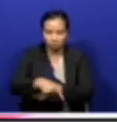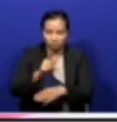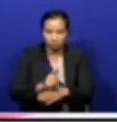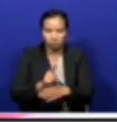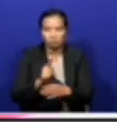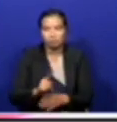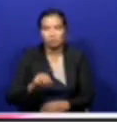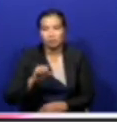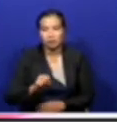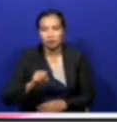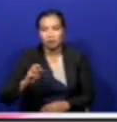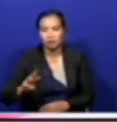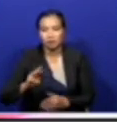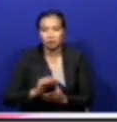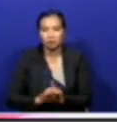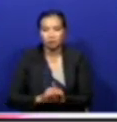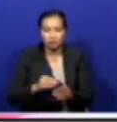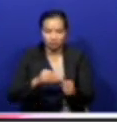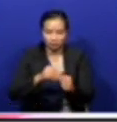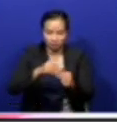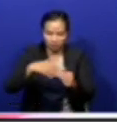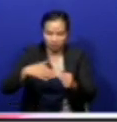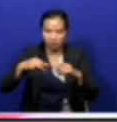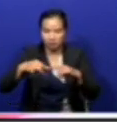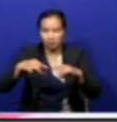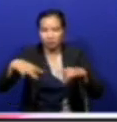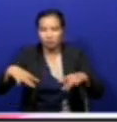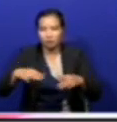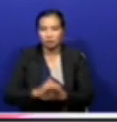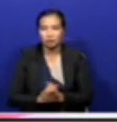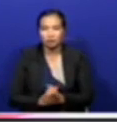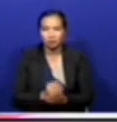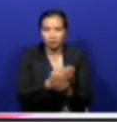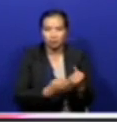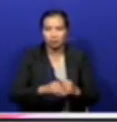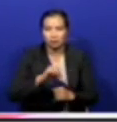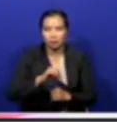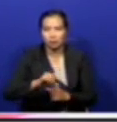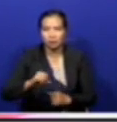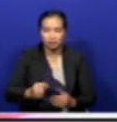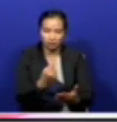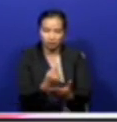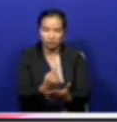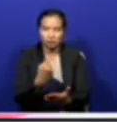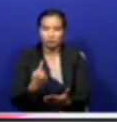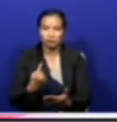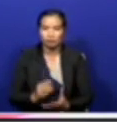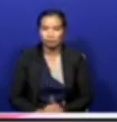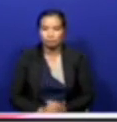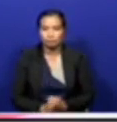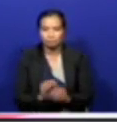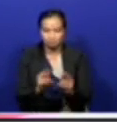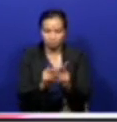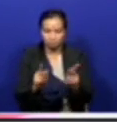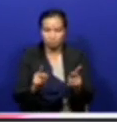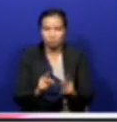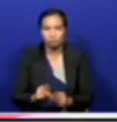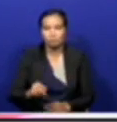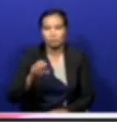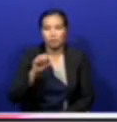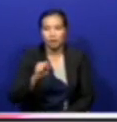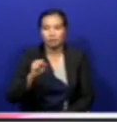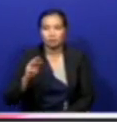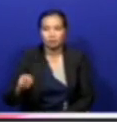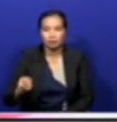ครับมีท่านผู้นำฝ่ายค้านมีรองประธานสภาผู้แทนราษฎรมีตัวแทนของกรรมการสามัญนะ